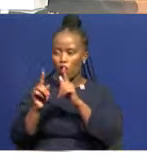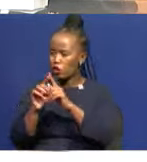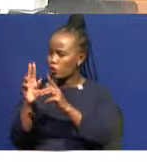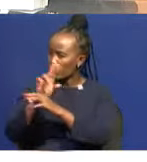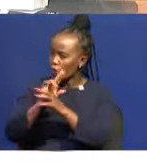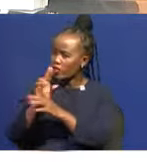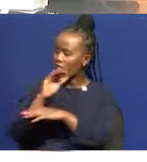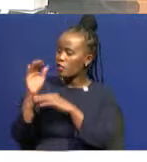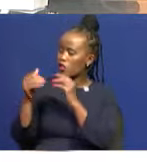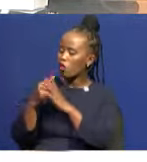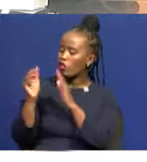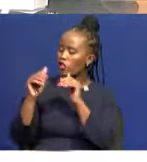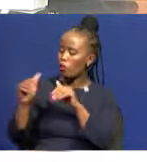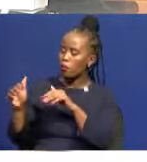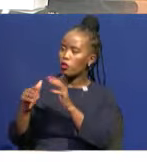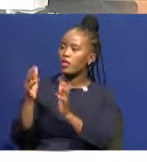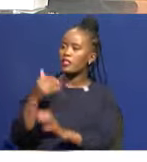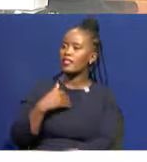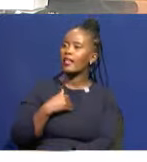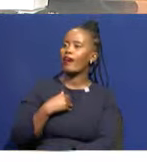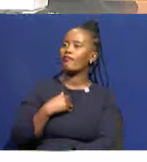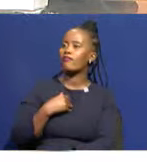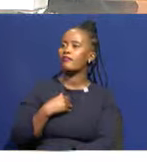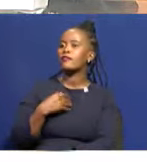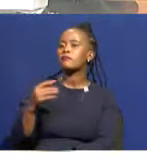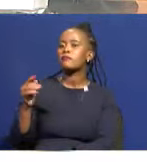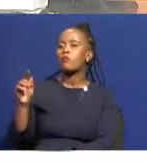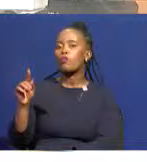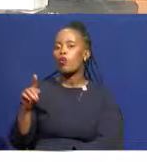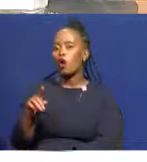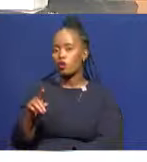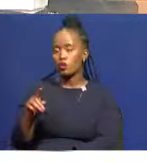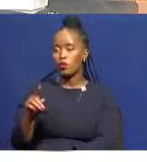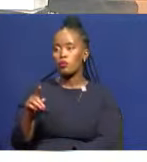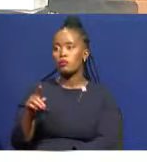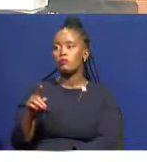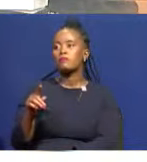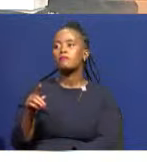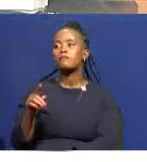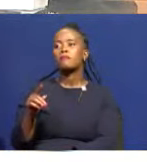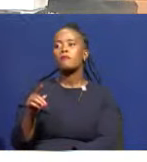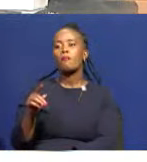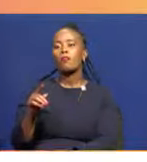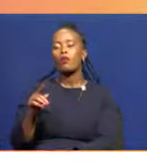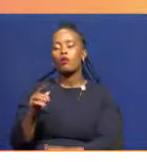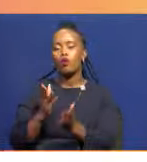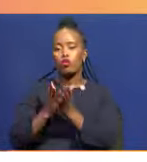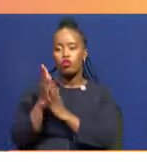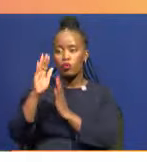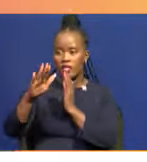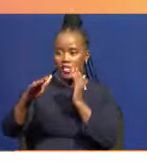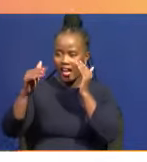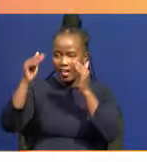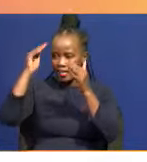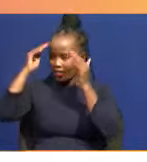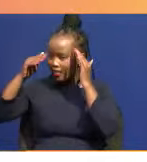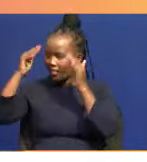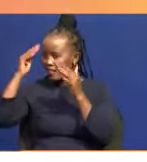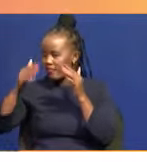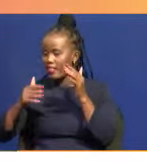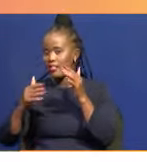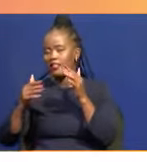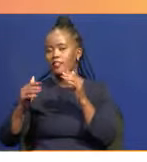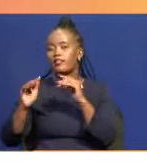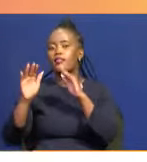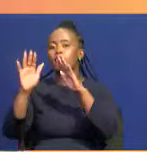hizo opportunities. Pia kuna kitu kingine ya maana sana yenye nafaa niseme ya kwamba katika ule mbunifu ni vizuri